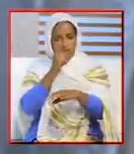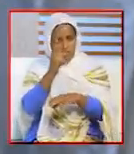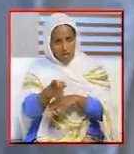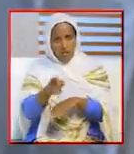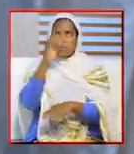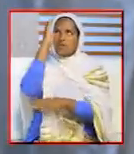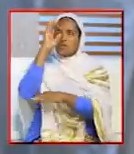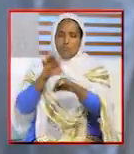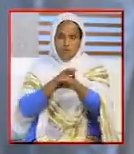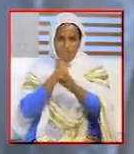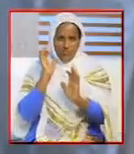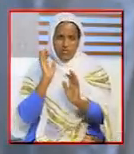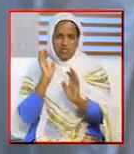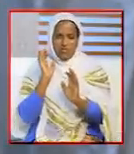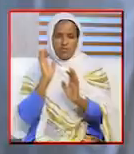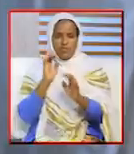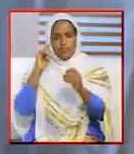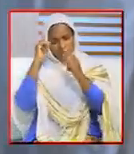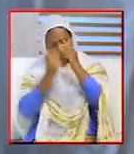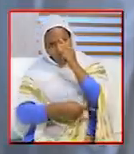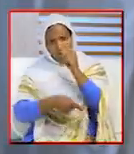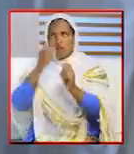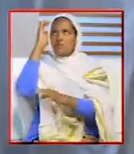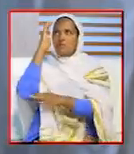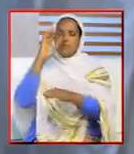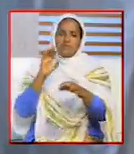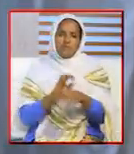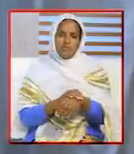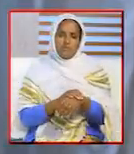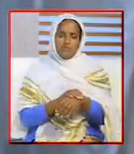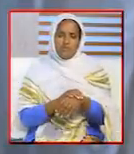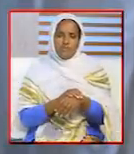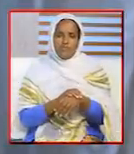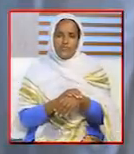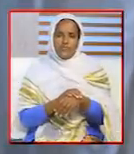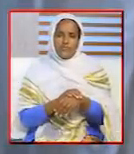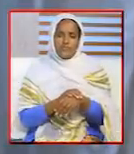ይገስጻል የእግዚአብሔር መንፈስ፣ ይቀጣል እግዚአብሔር፣